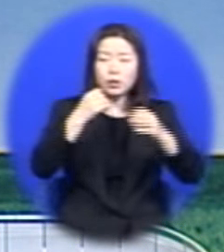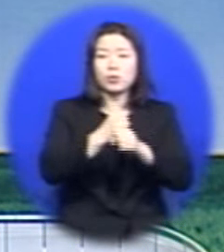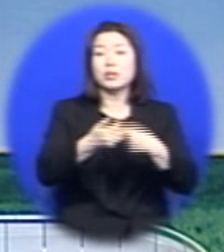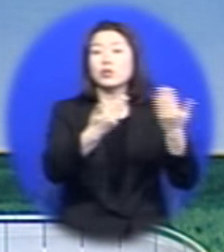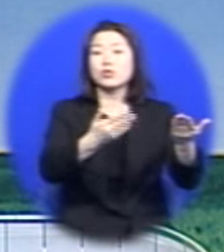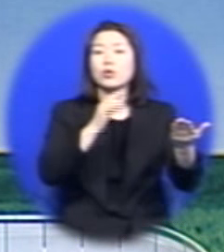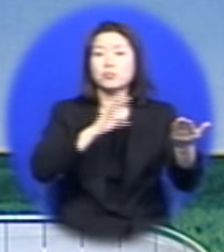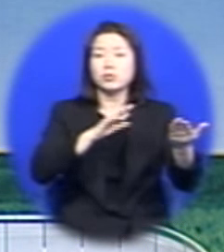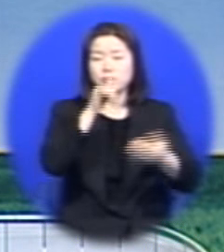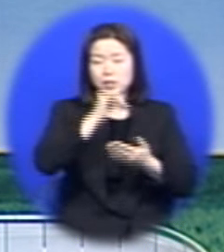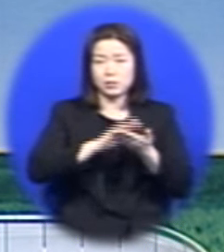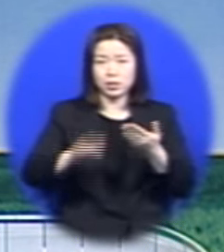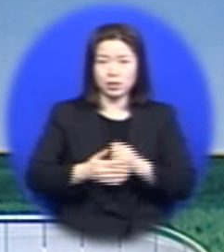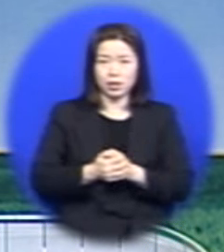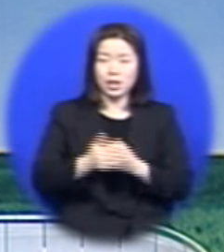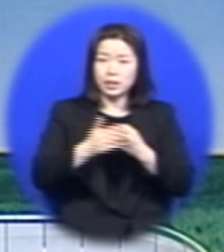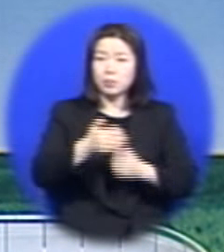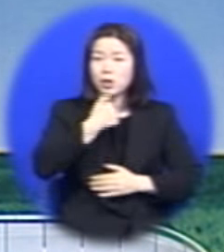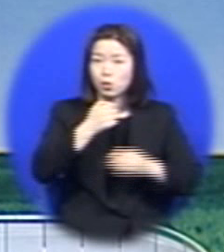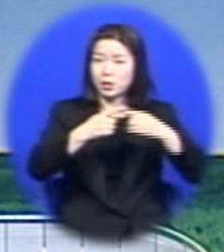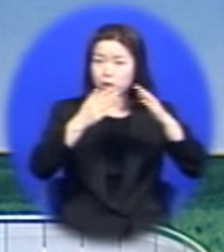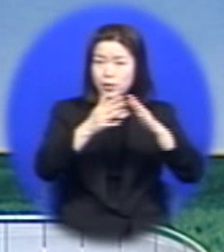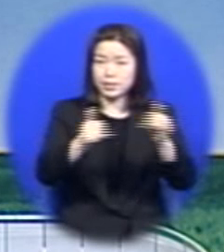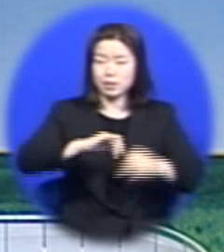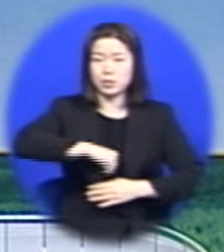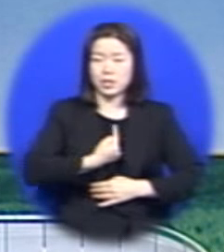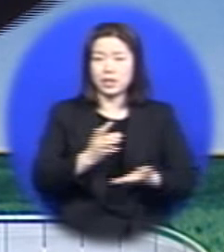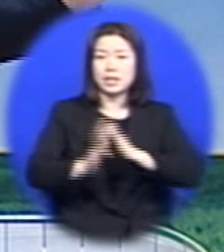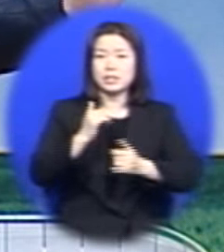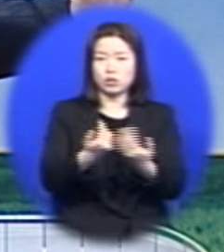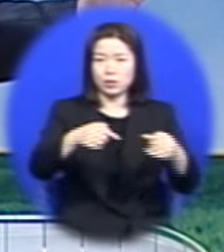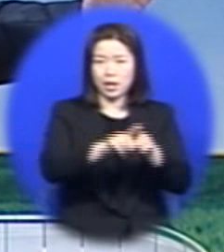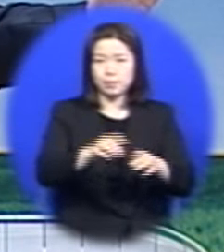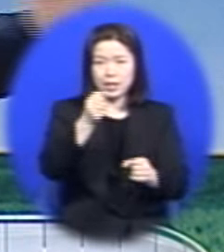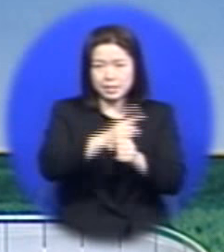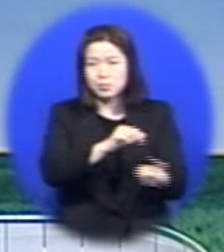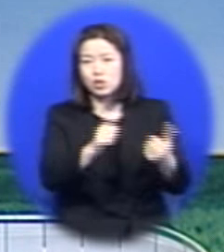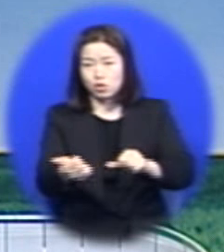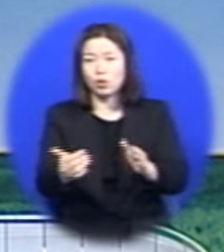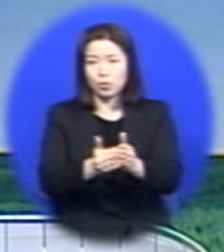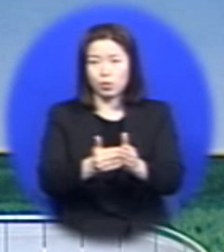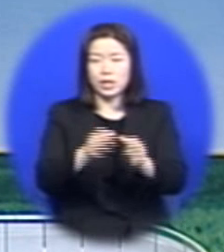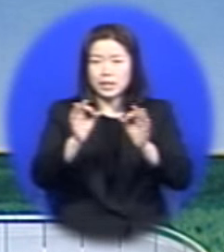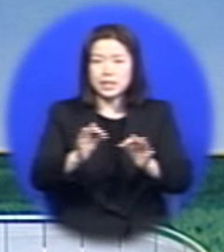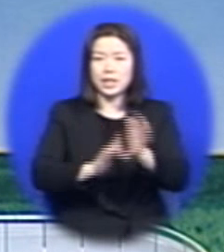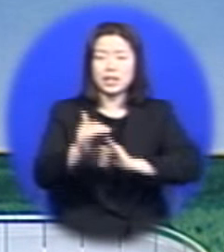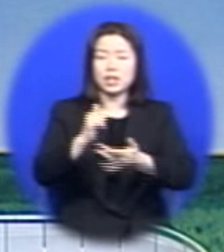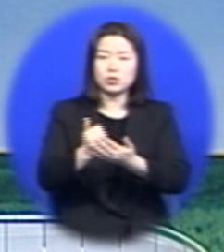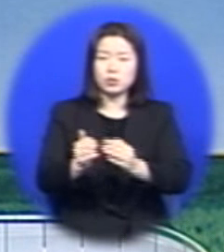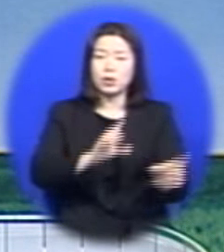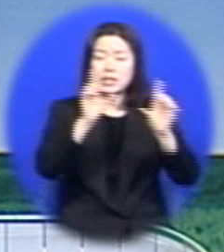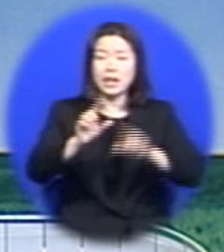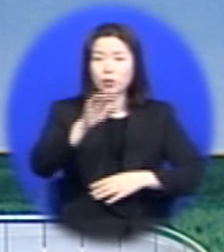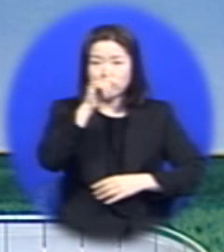그러니 로마 교인들은 자기들이 예수님과 함께 이미 죽었고 이제는 예수님으로 살고 있다는 것을